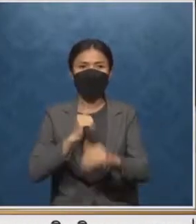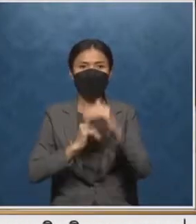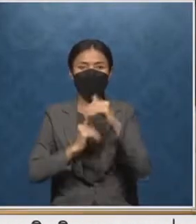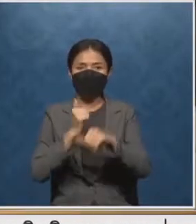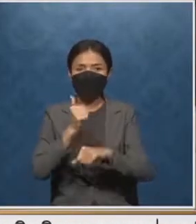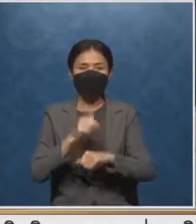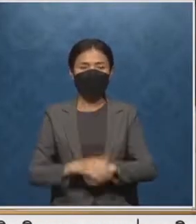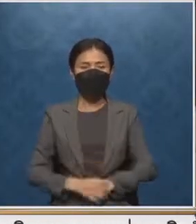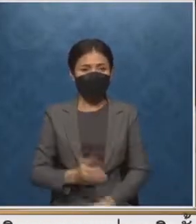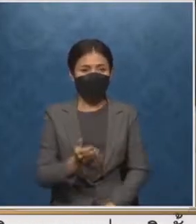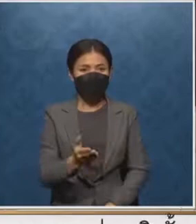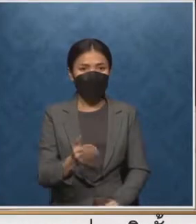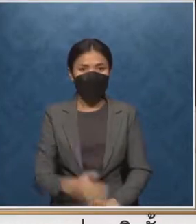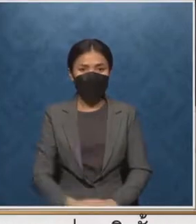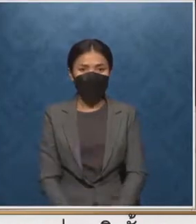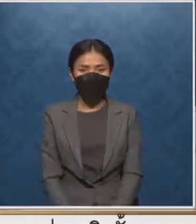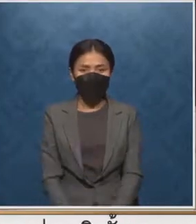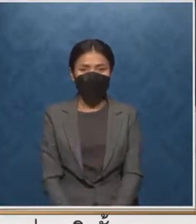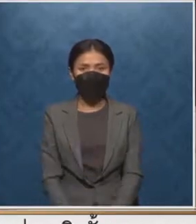าจารย์ประกอบครับเชิญครับ